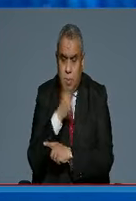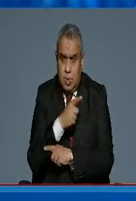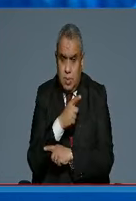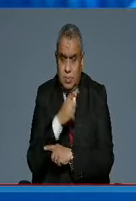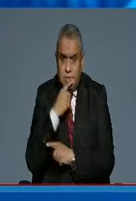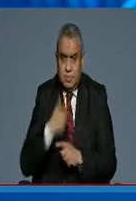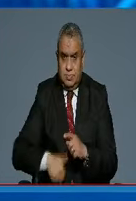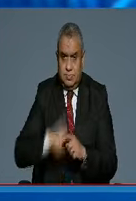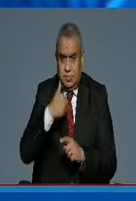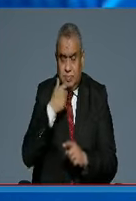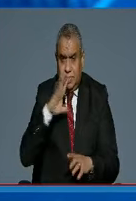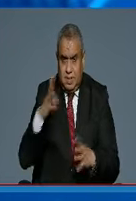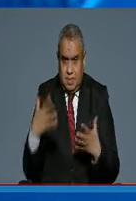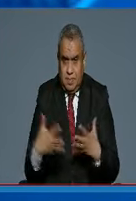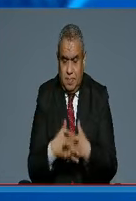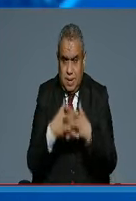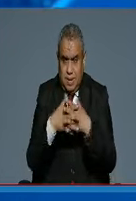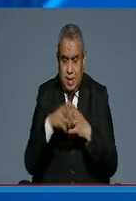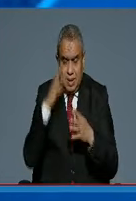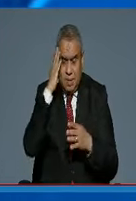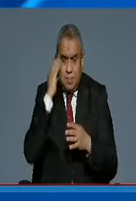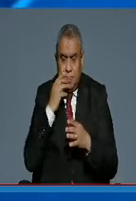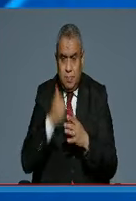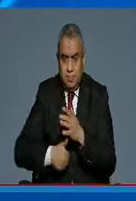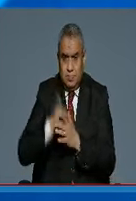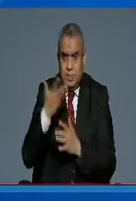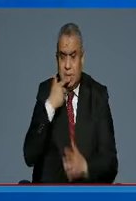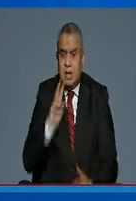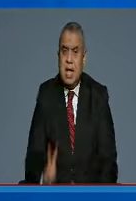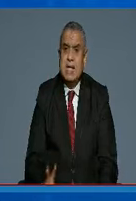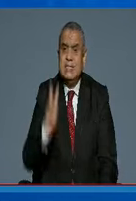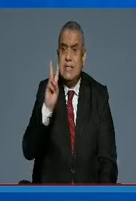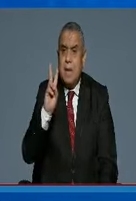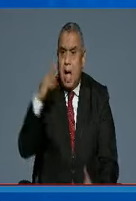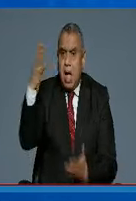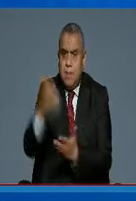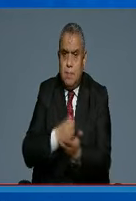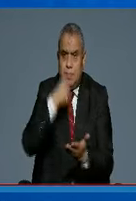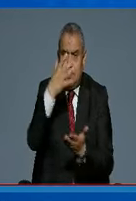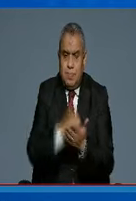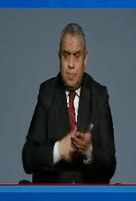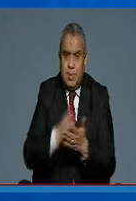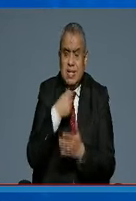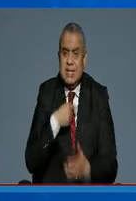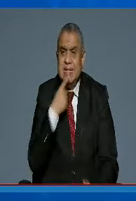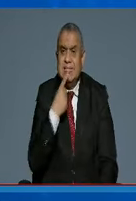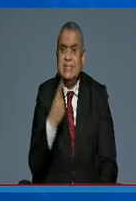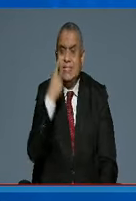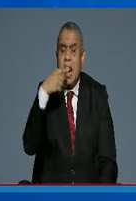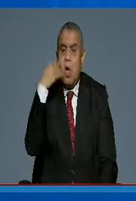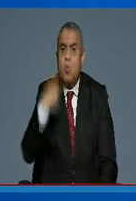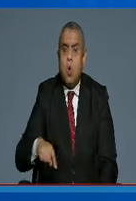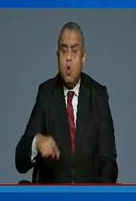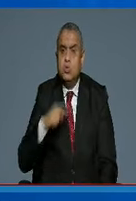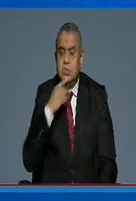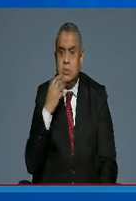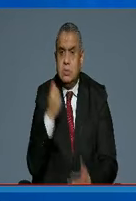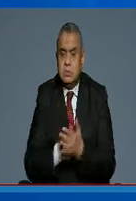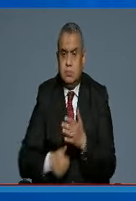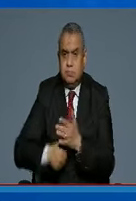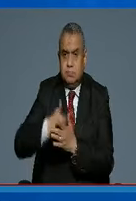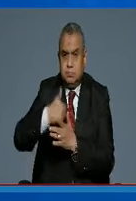لكواليس اللي بيعيش فيها دي ويحقق كل هذه سبع سبع بطولات في سنه ونص مارس كولر على مستوى تطور